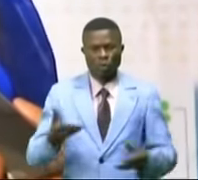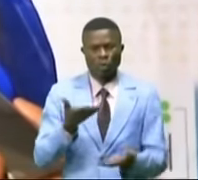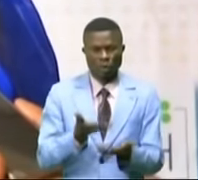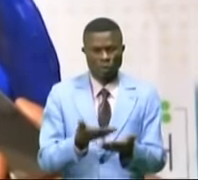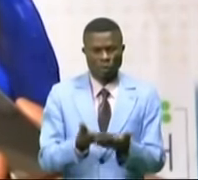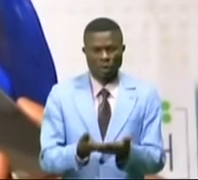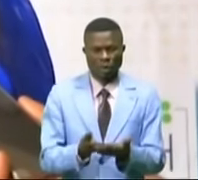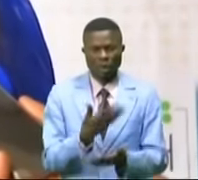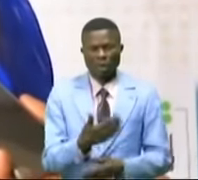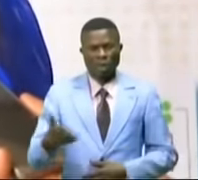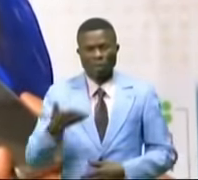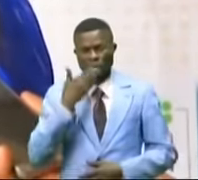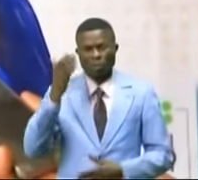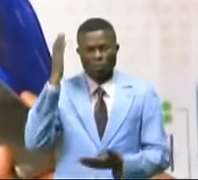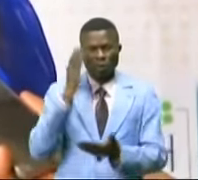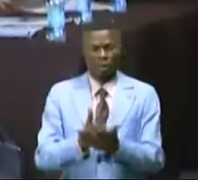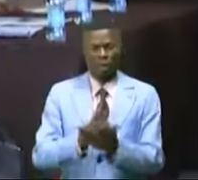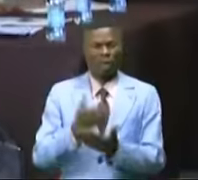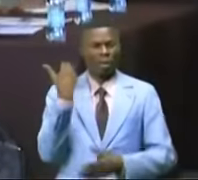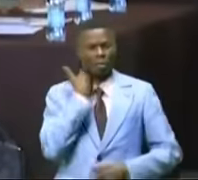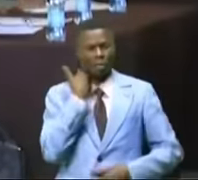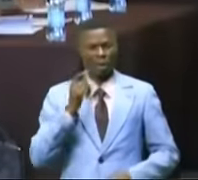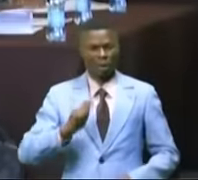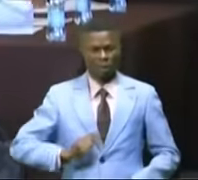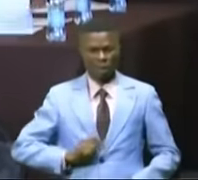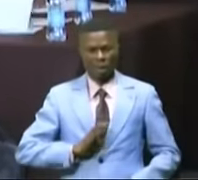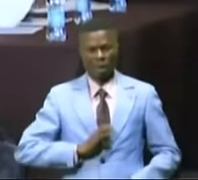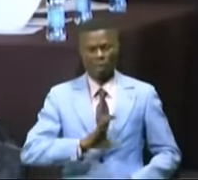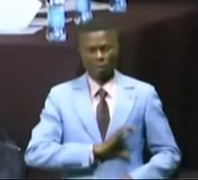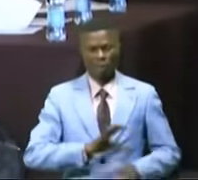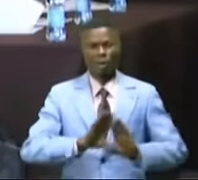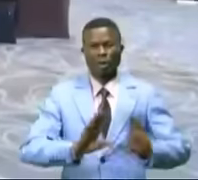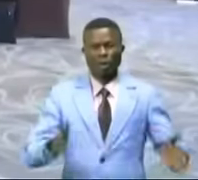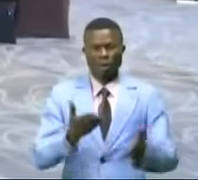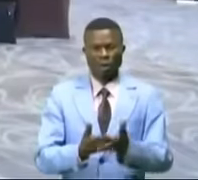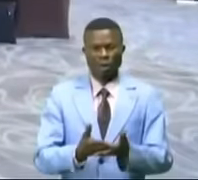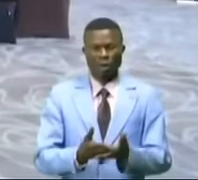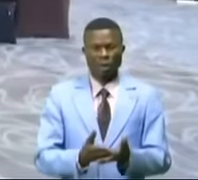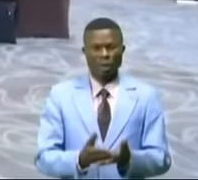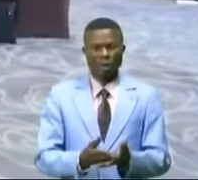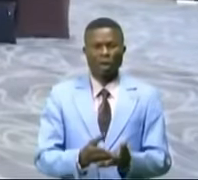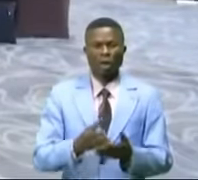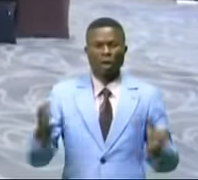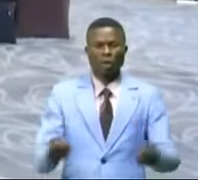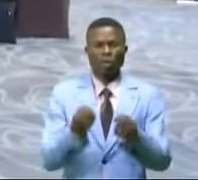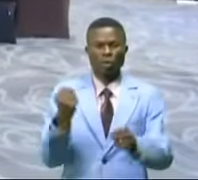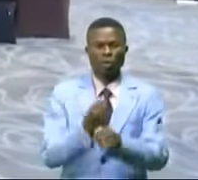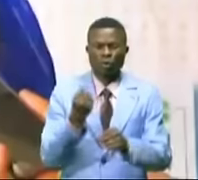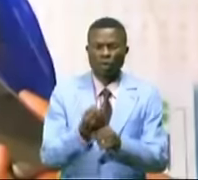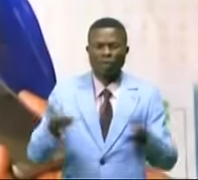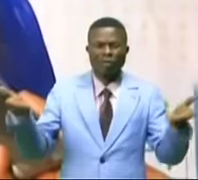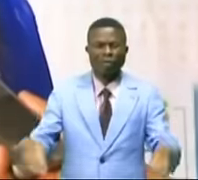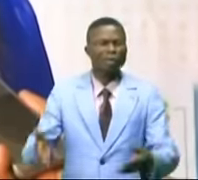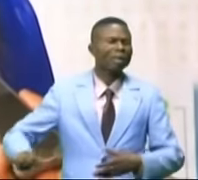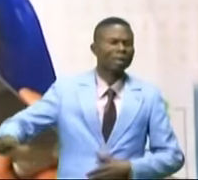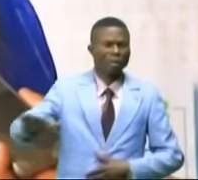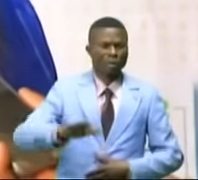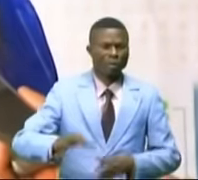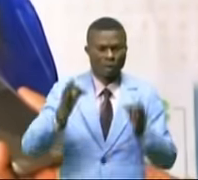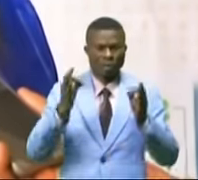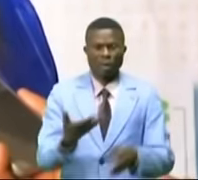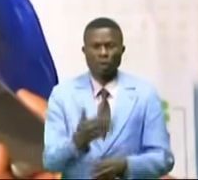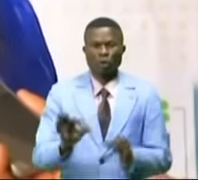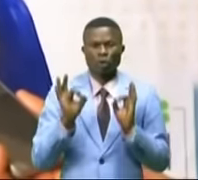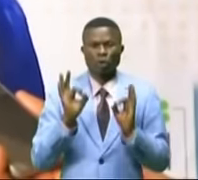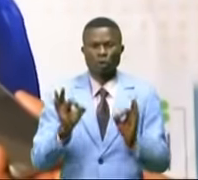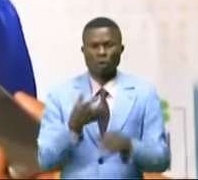par exemple pour la lutte contre la tuberculose dite sensible, on a trouvé des services presque partout. Par contre pour les nouveautés